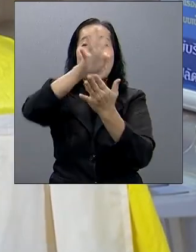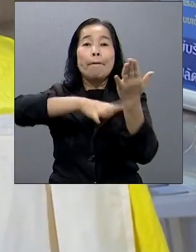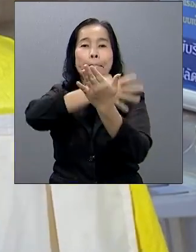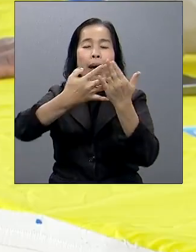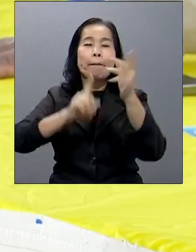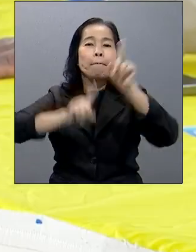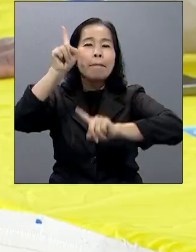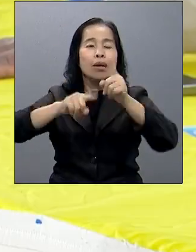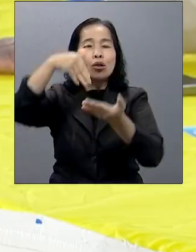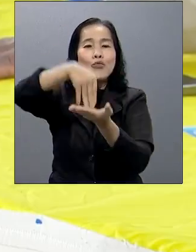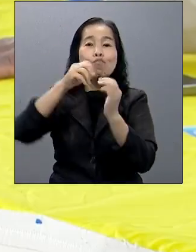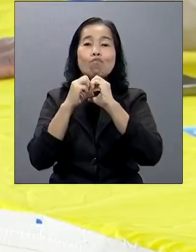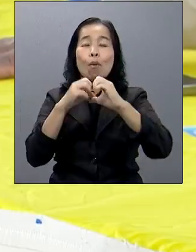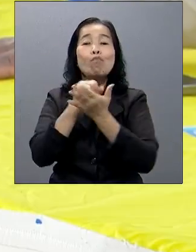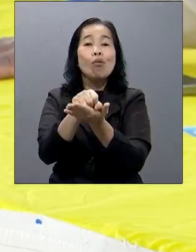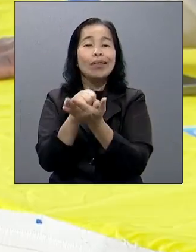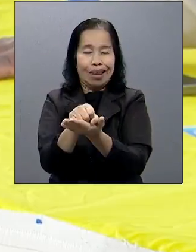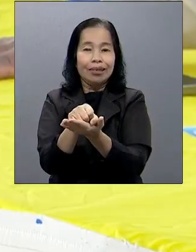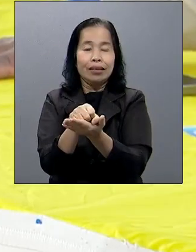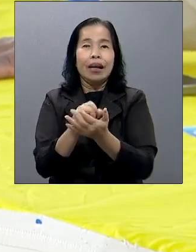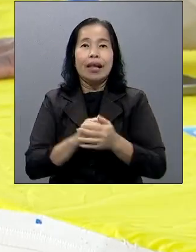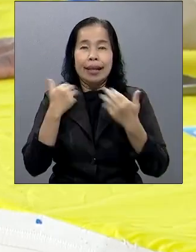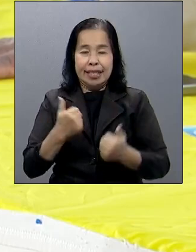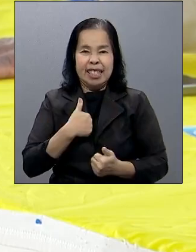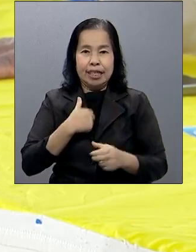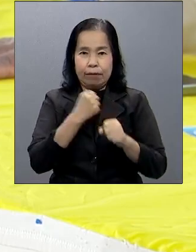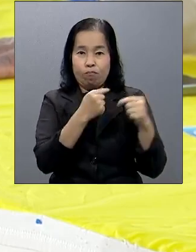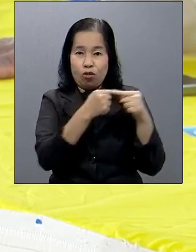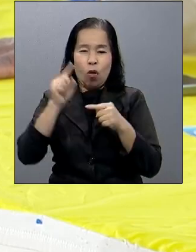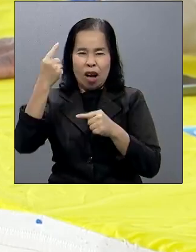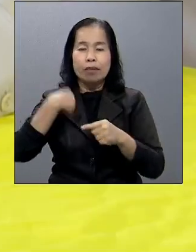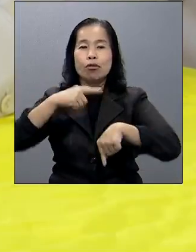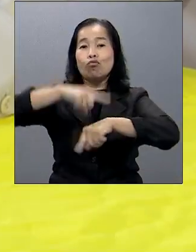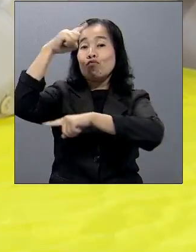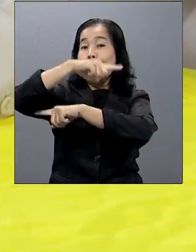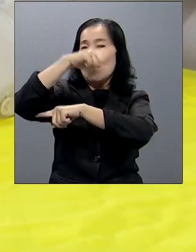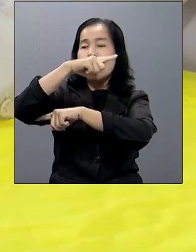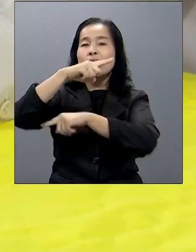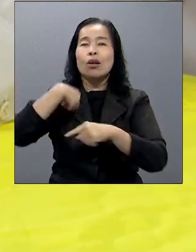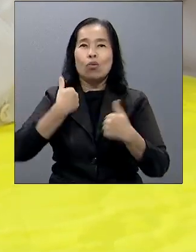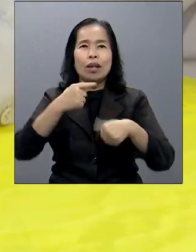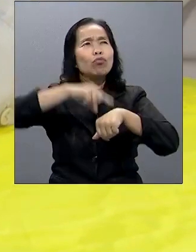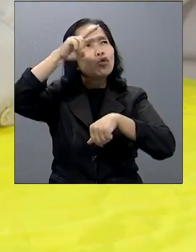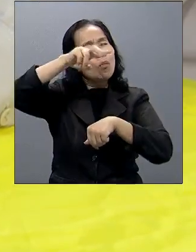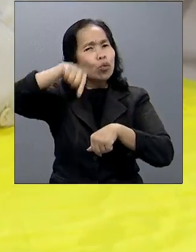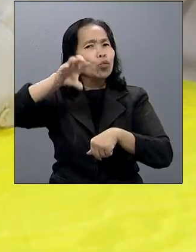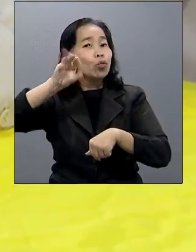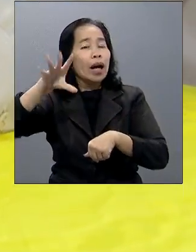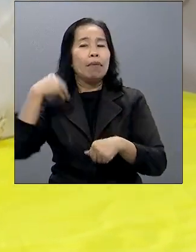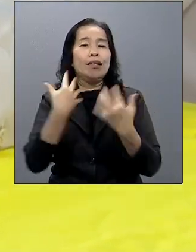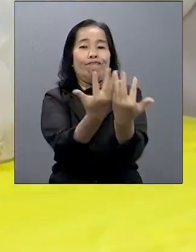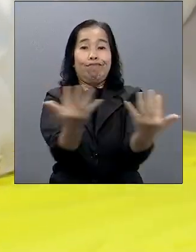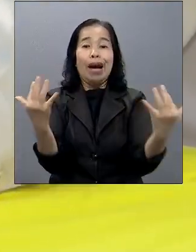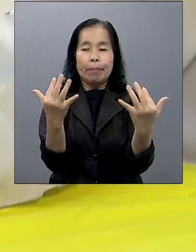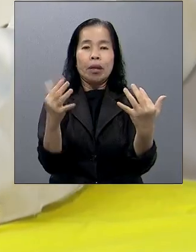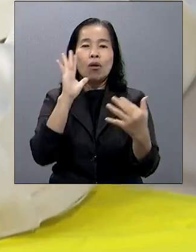นย์บริการประชาชนค่ะเรื่องนี้เดี๋ยวเราจะนำมาต่อยอดกันนะคะในรายการสถานีประชาชนนะรวมถึงจะนำตัวแทนชาวตำบลสวน